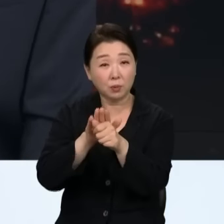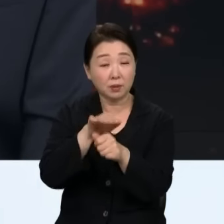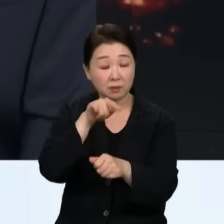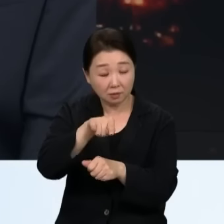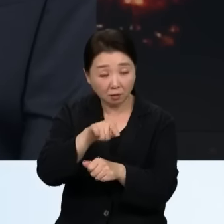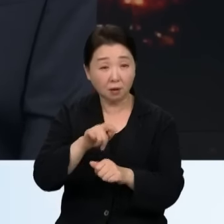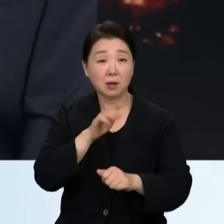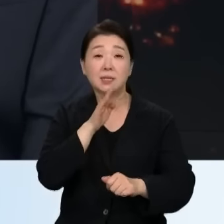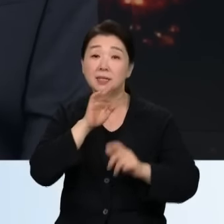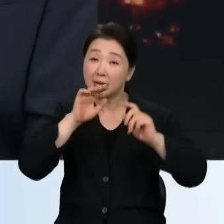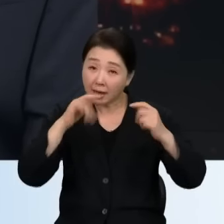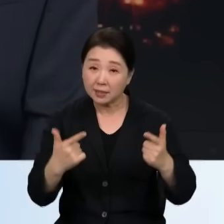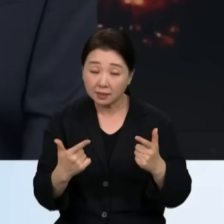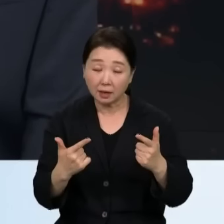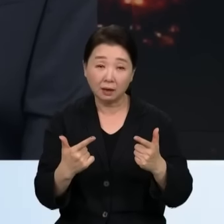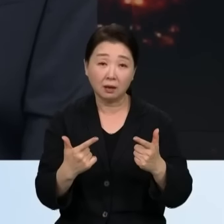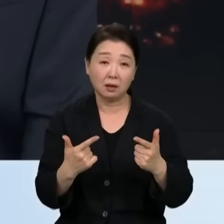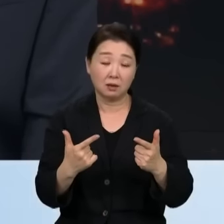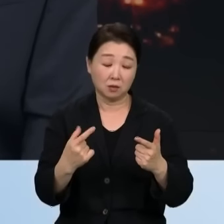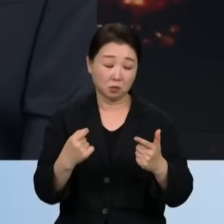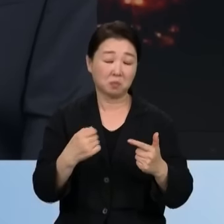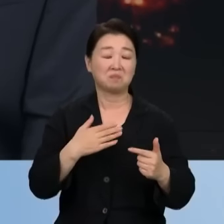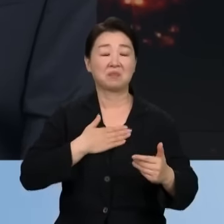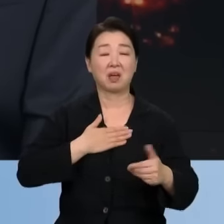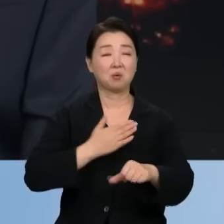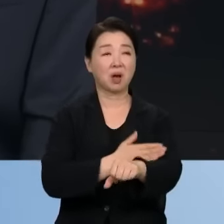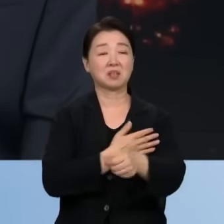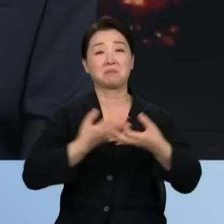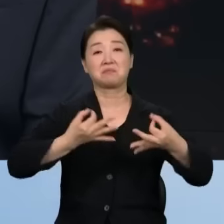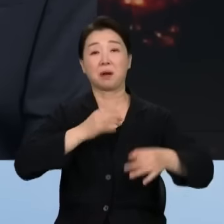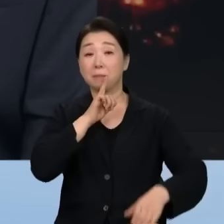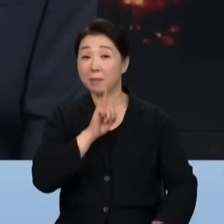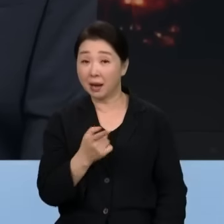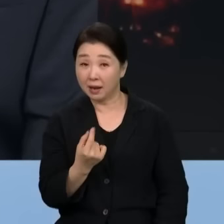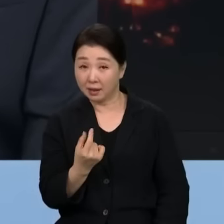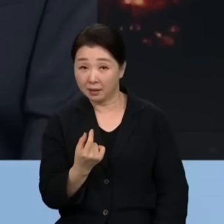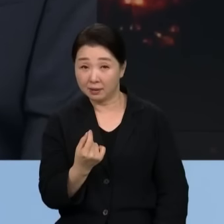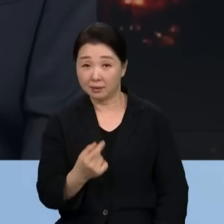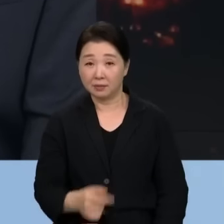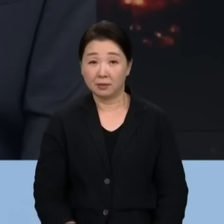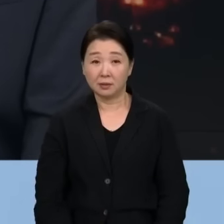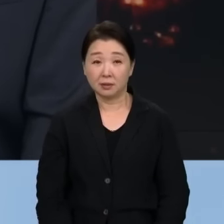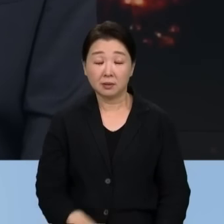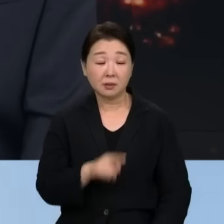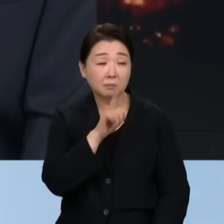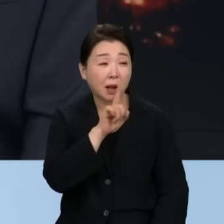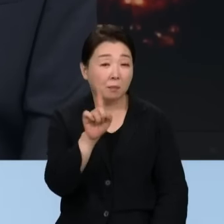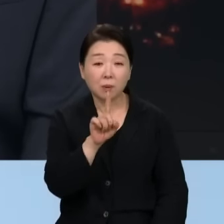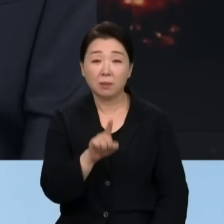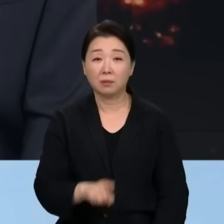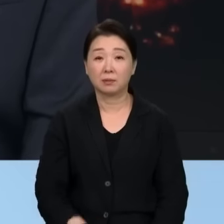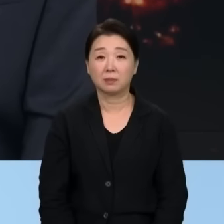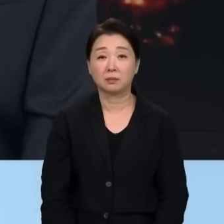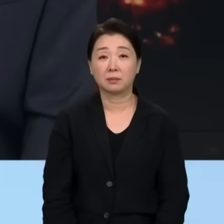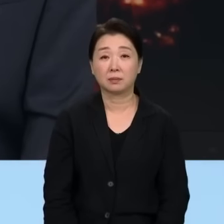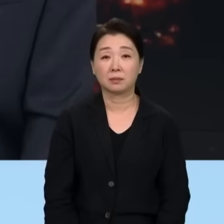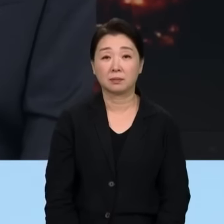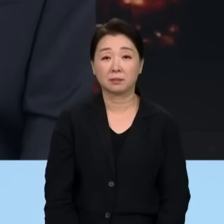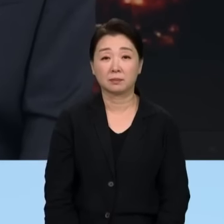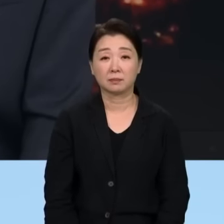자체는 사실이 아니고 어 자신의 과장이었던 허세였다 이런 취지로 주장을 하고 있는데이 주장은 좀 어떻게